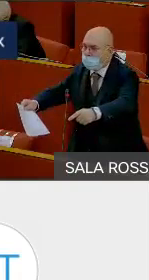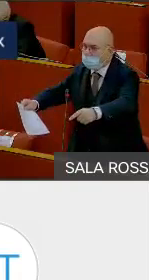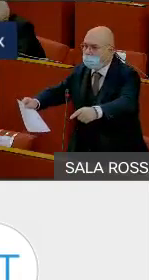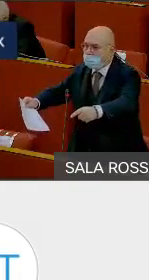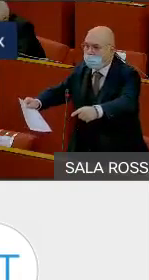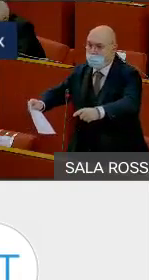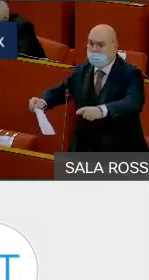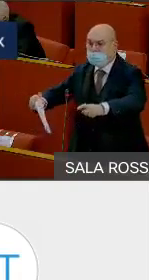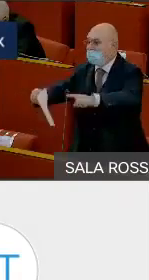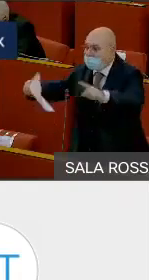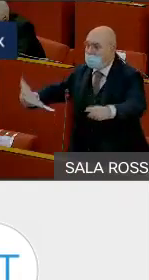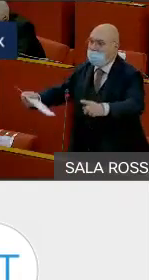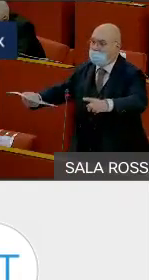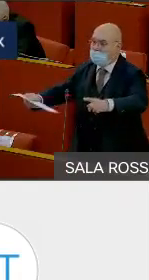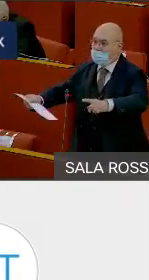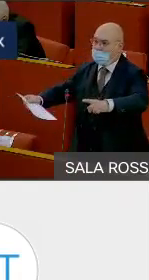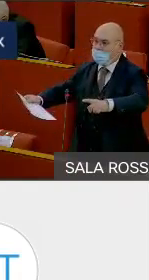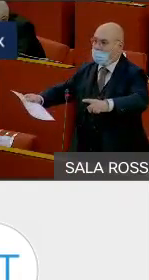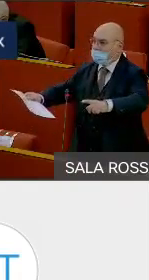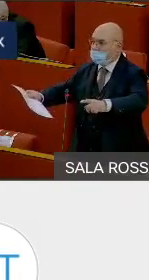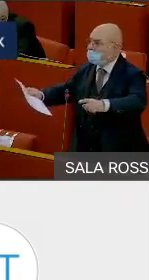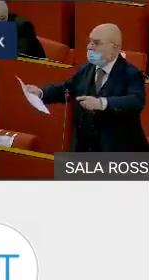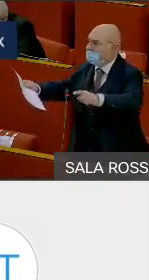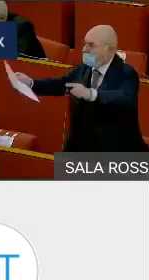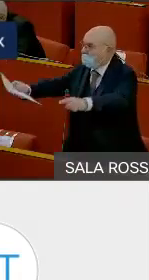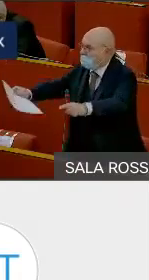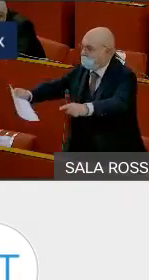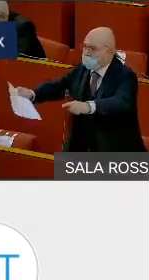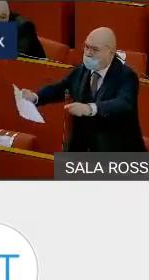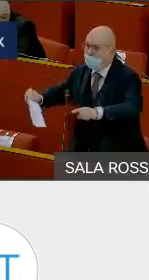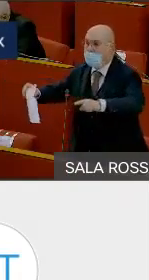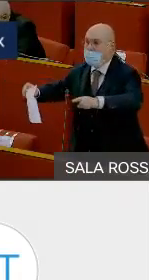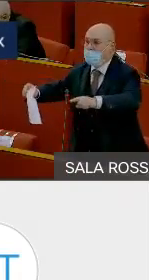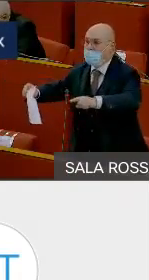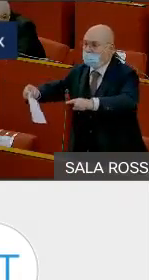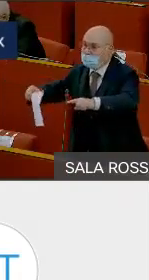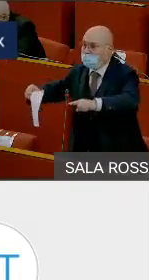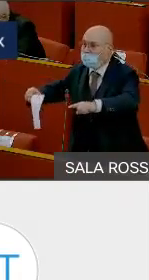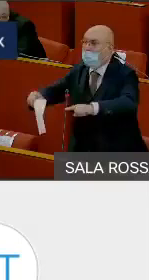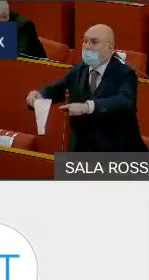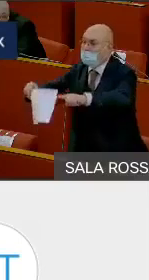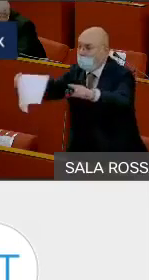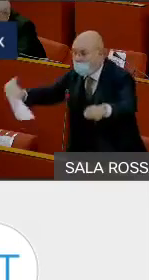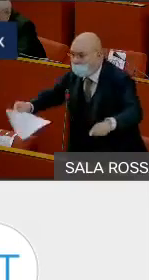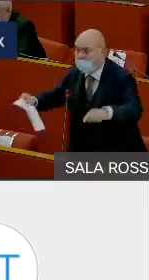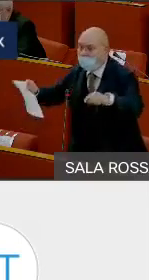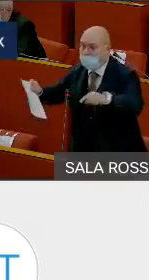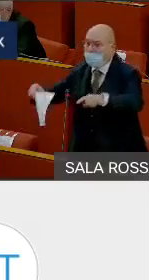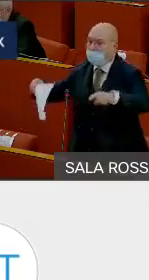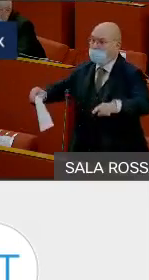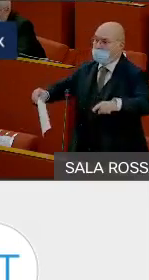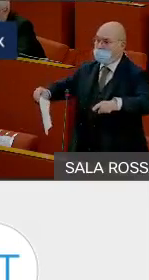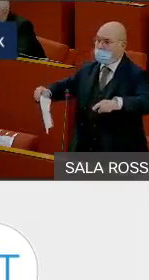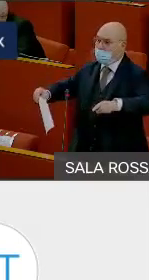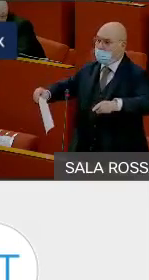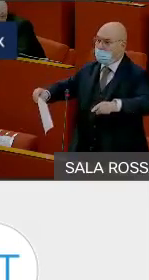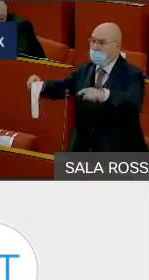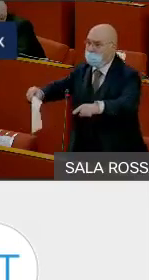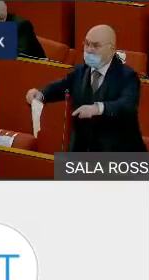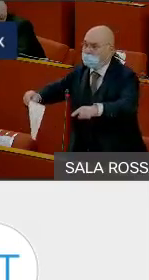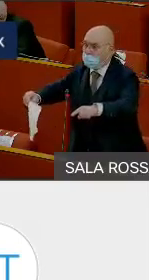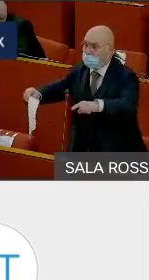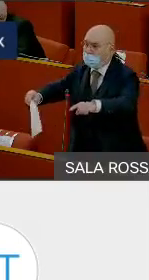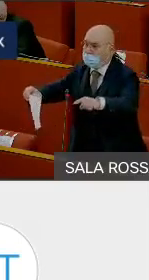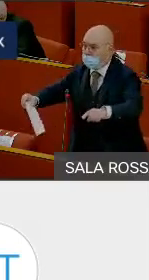territori aggiuntivi non aveva neanche bisogno di farla a casa aggiuntiva perché ce l'avevano già e potevano soltanto ampliare la loro attività agricola